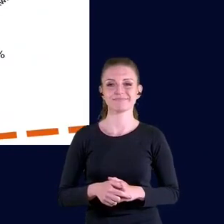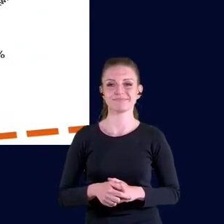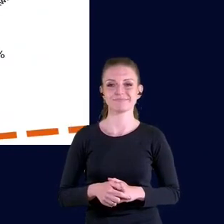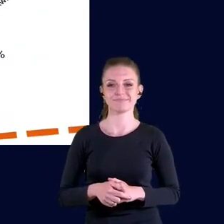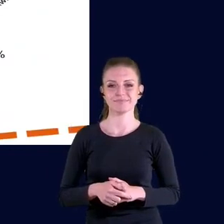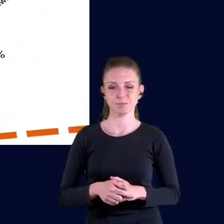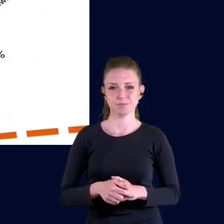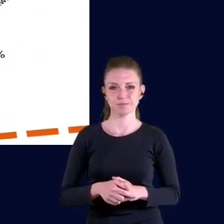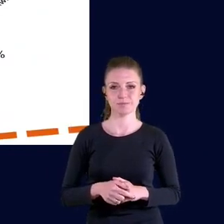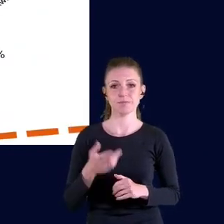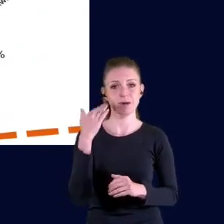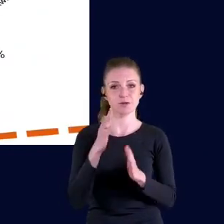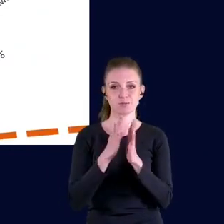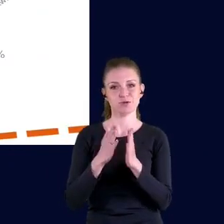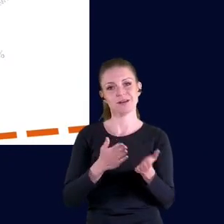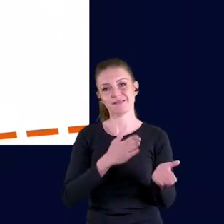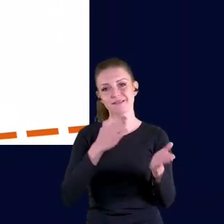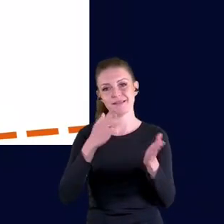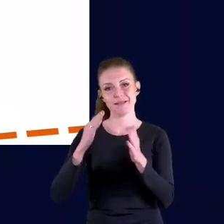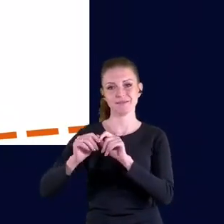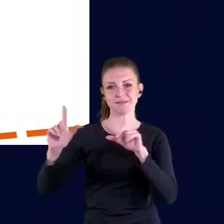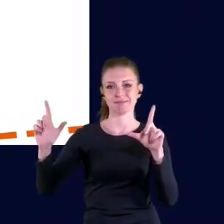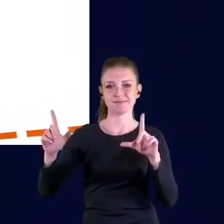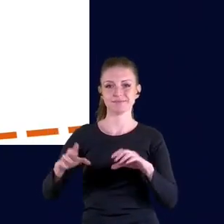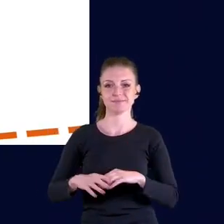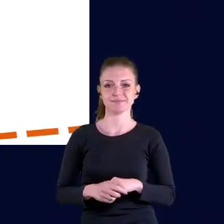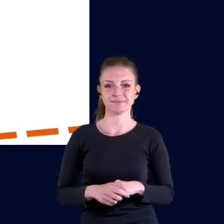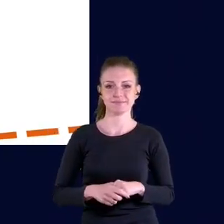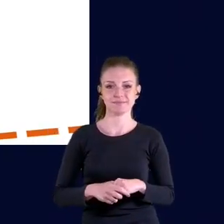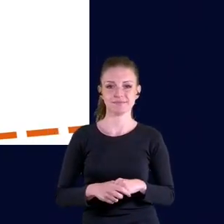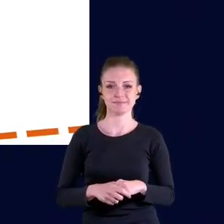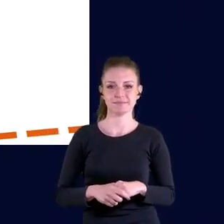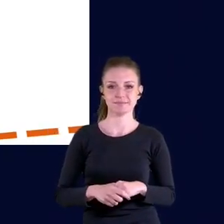Bardzo proszę następny Trend